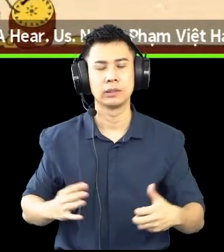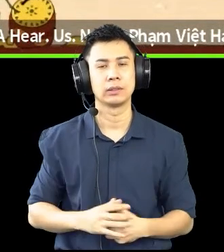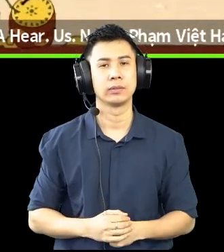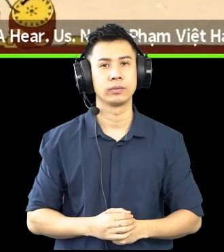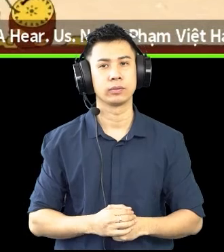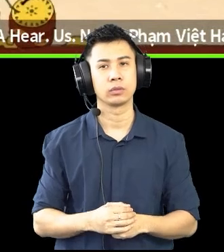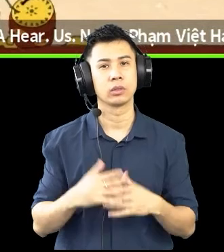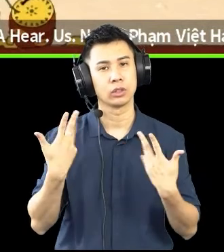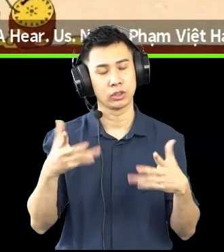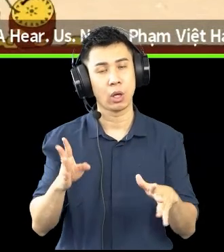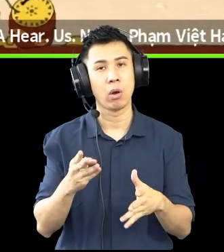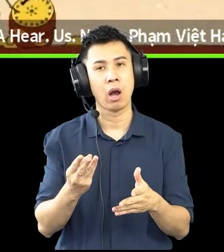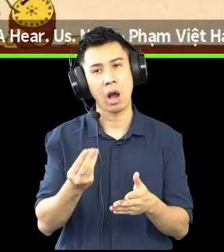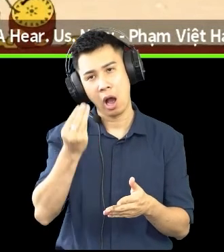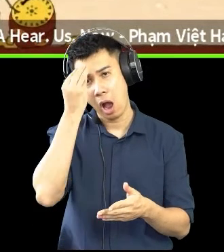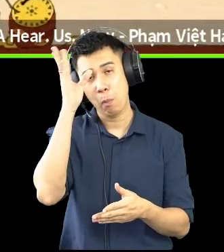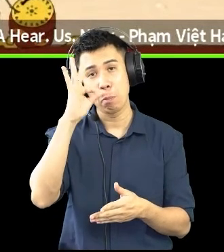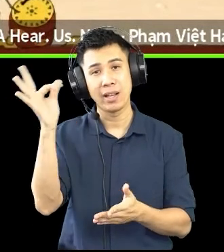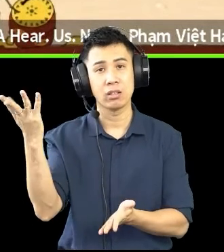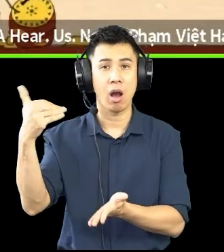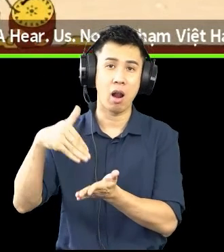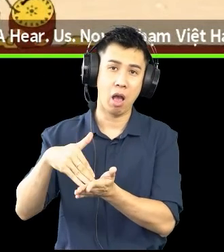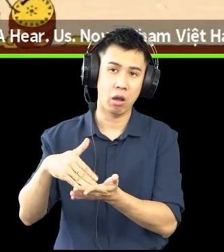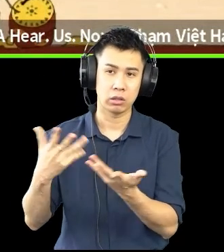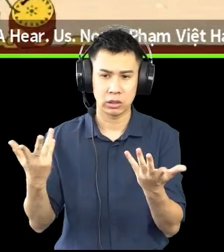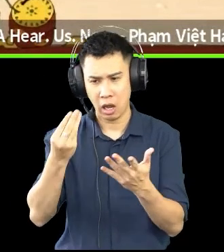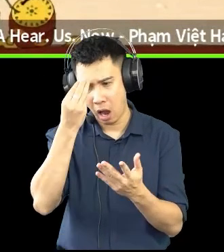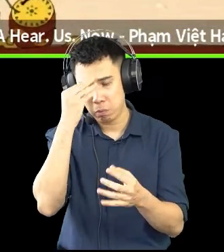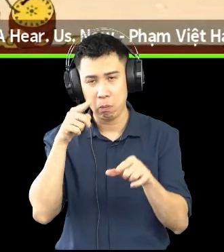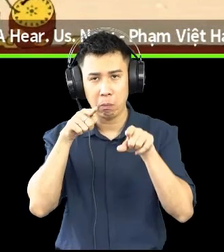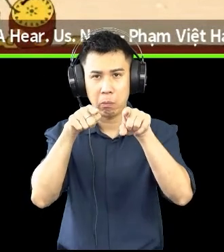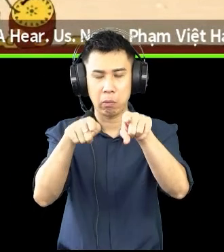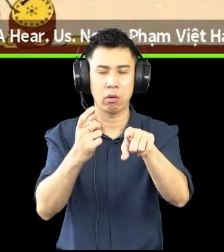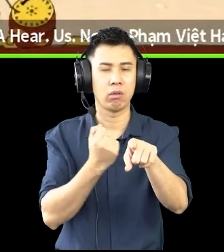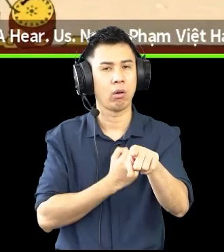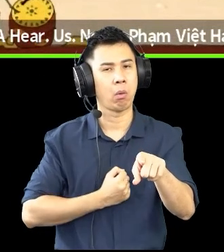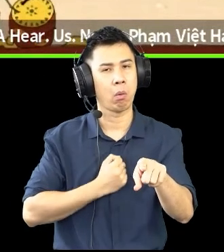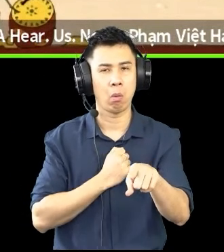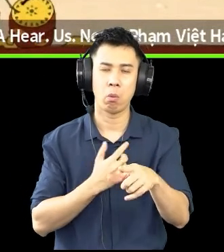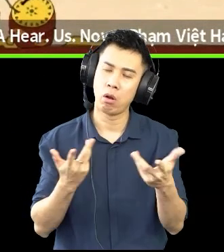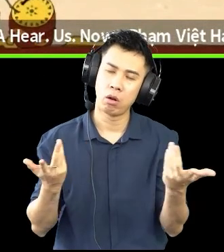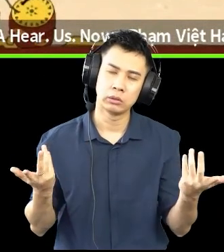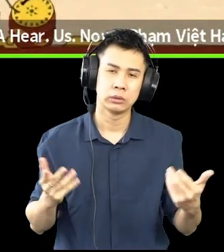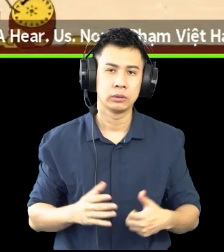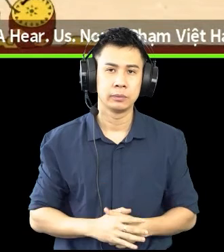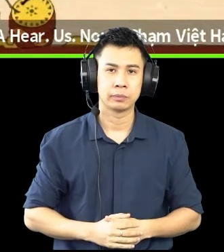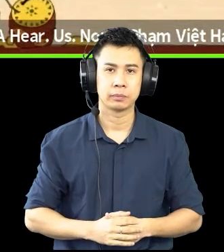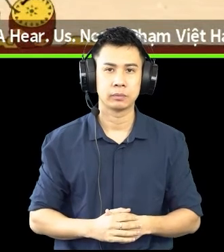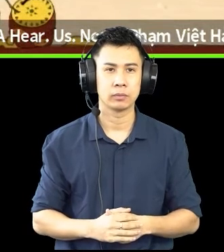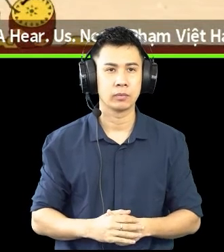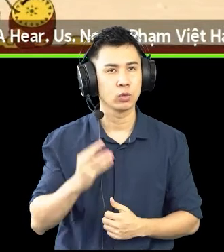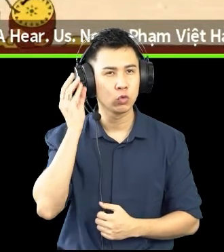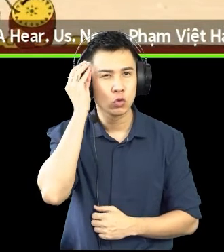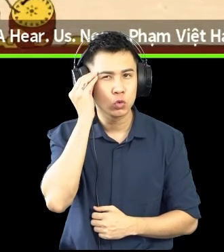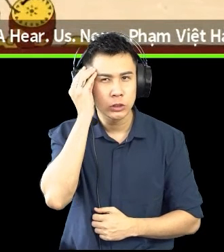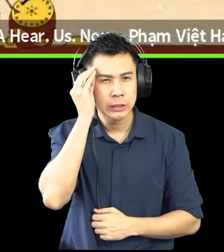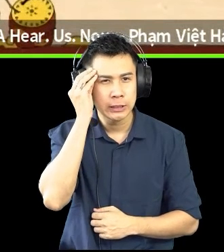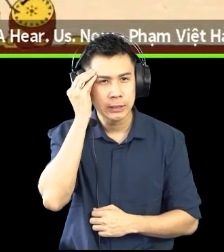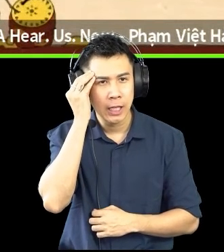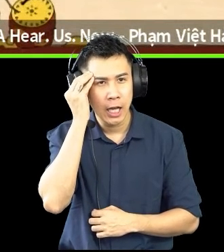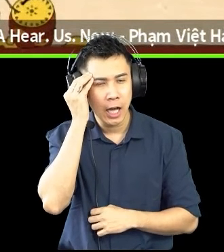cái tình hình trở lại mà các em đã có thể đi học trực tiếp ấy, thì cái việc học đuổi như vậy thì nó rất là khó. Vậy nên là bọn em cũng đã suy nghĩ đến